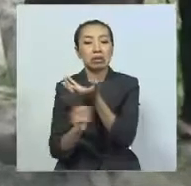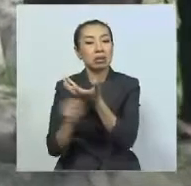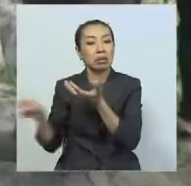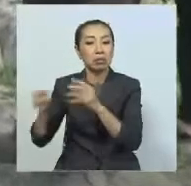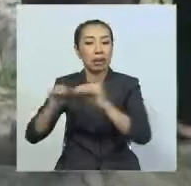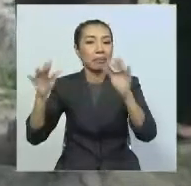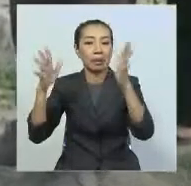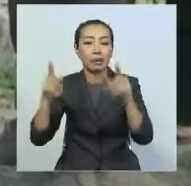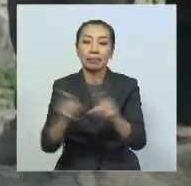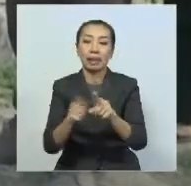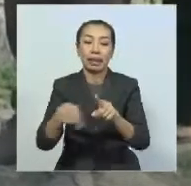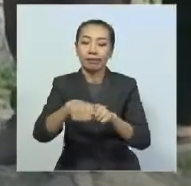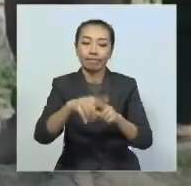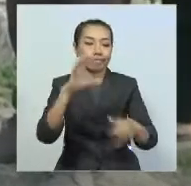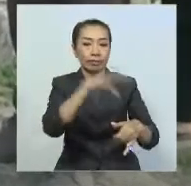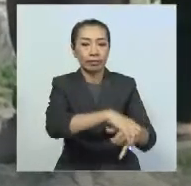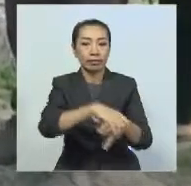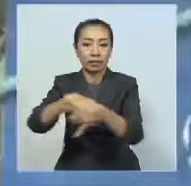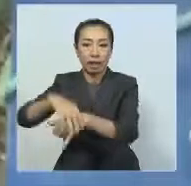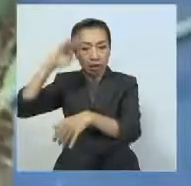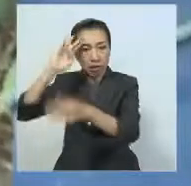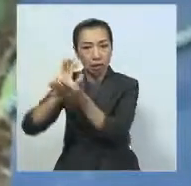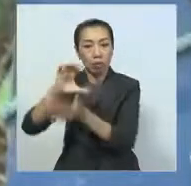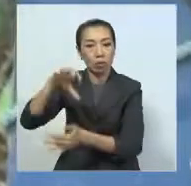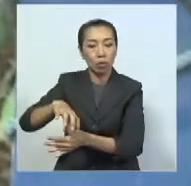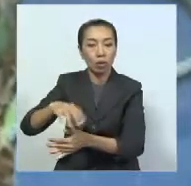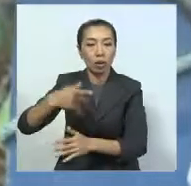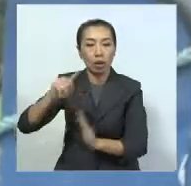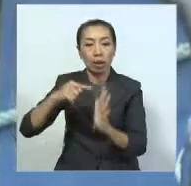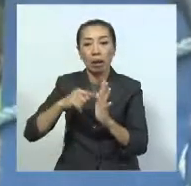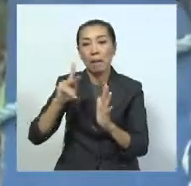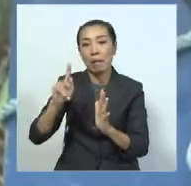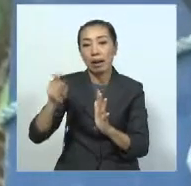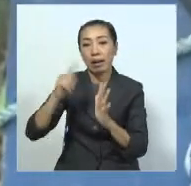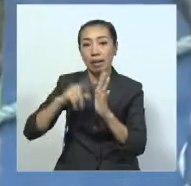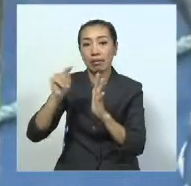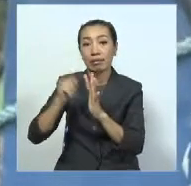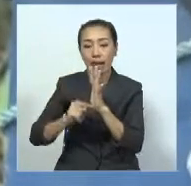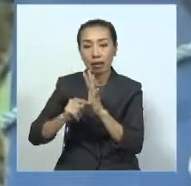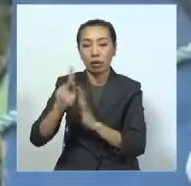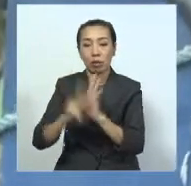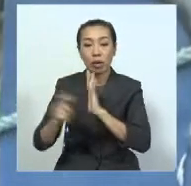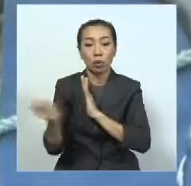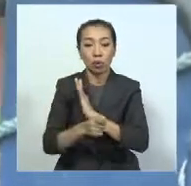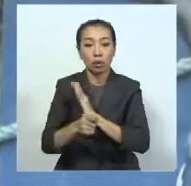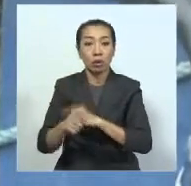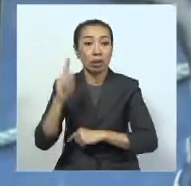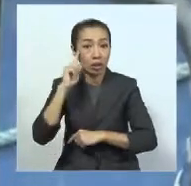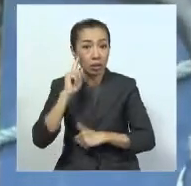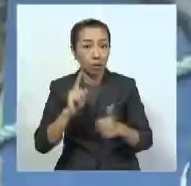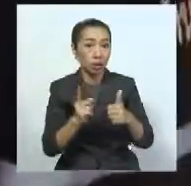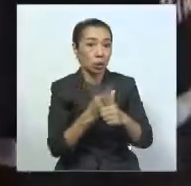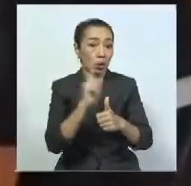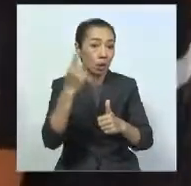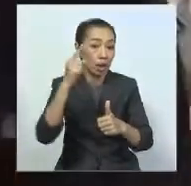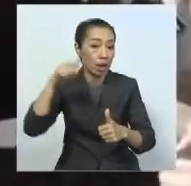ลยนำตัวพร้อมของกลางส่งพนักงานสอบสวนสถานีตำรวจภูธรปากคาดดำเนินคดีตามกฎหมายต่อไปสรุปแล้วคนแรกคือนาง